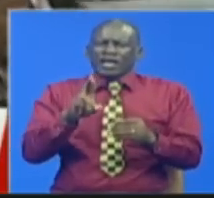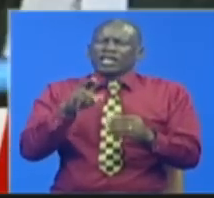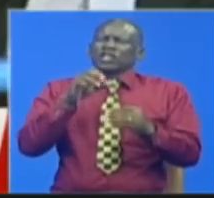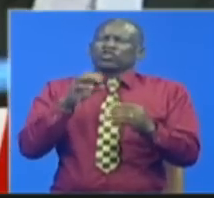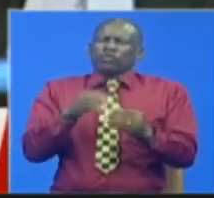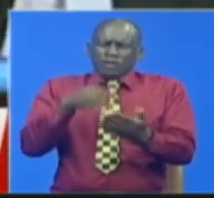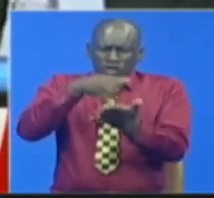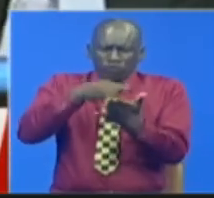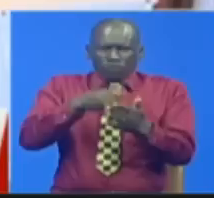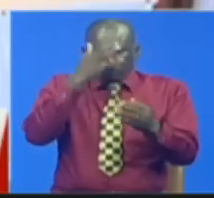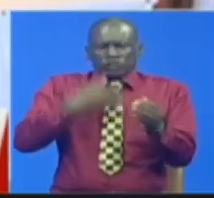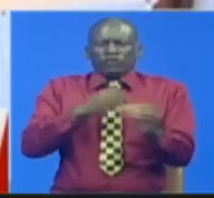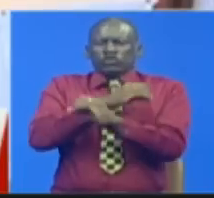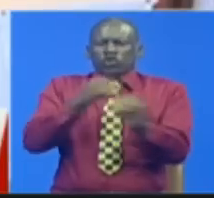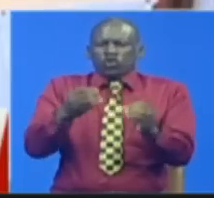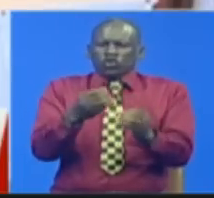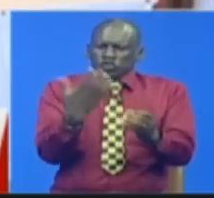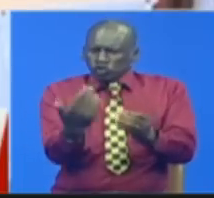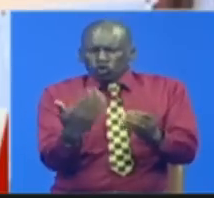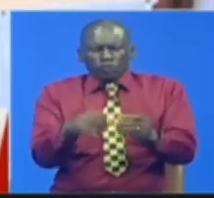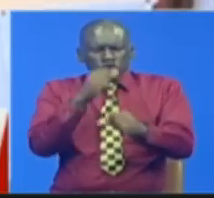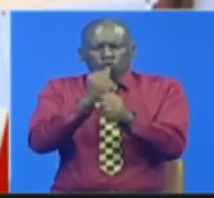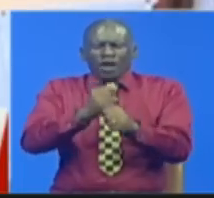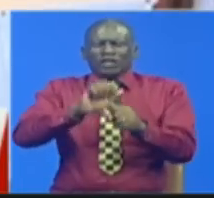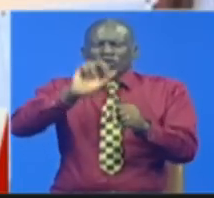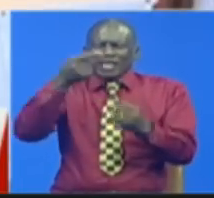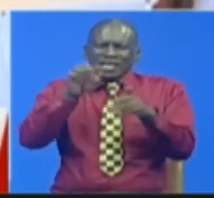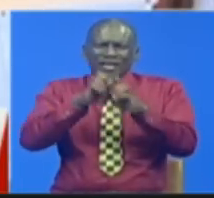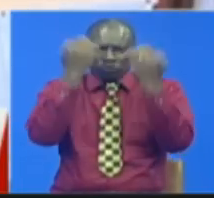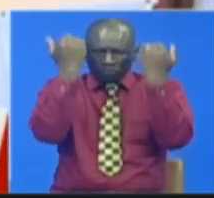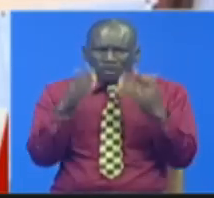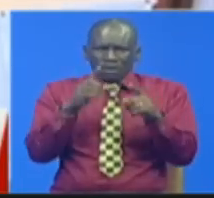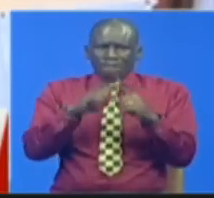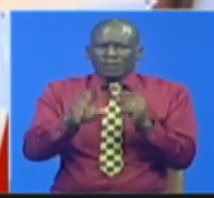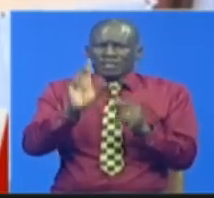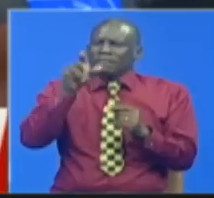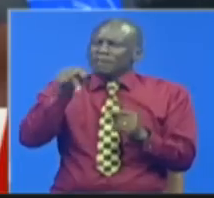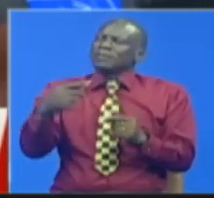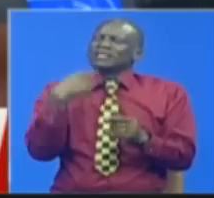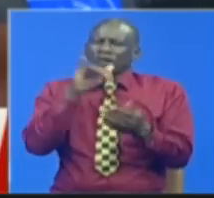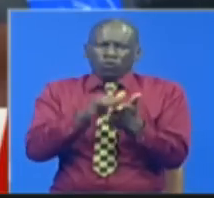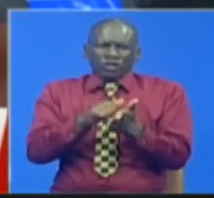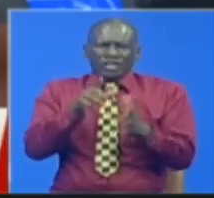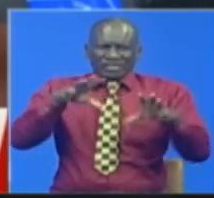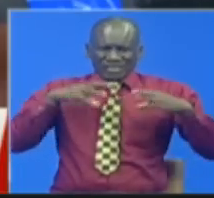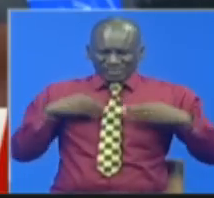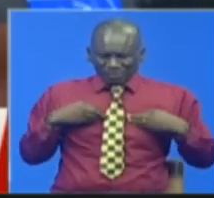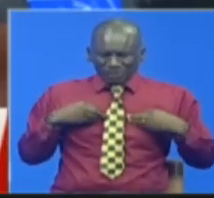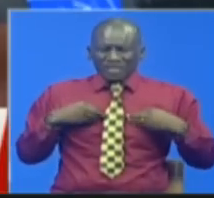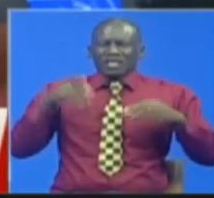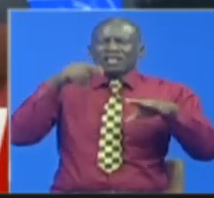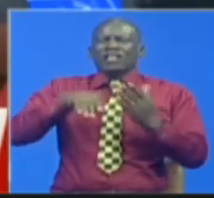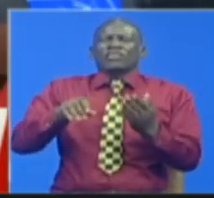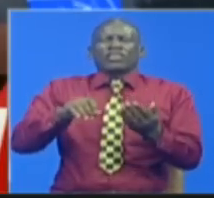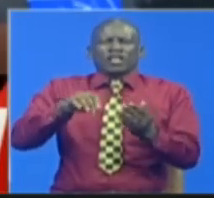Kenya kama wakili, upande wa mashtaka ulisisitiza kuwa kuwepo kwake kunatambuliwa kisheria. Section 11 of the Advocates